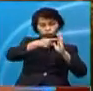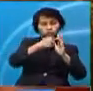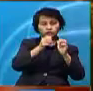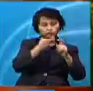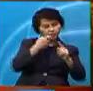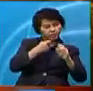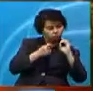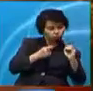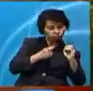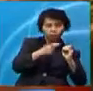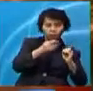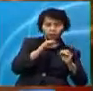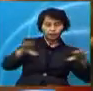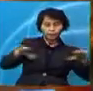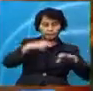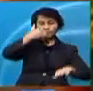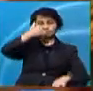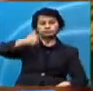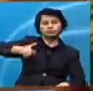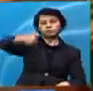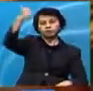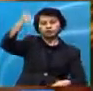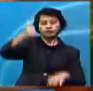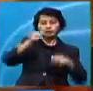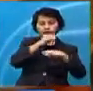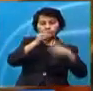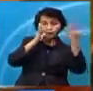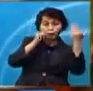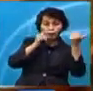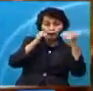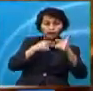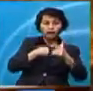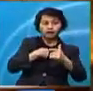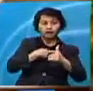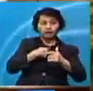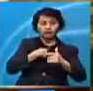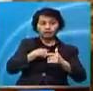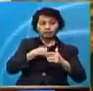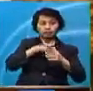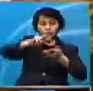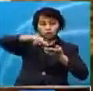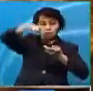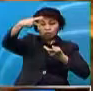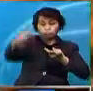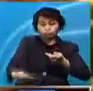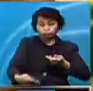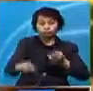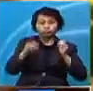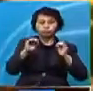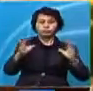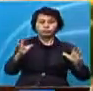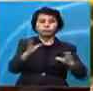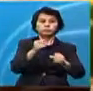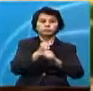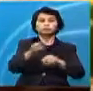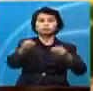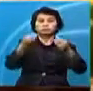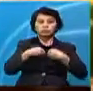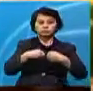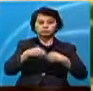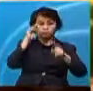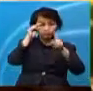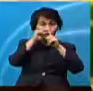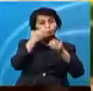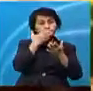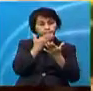Jadi saya akan buat yang terbaik dan harap saya punya terjunan boleh memberi markah